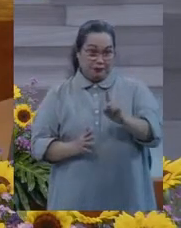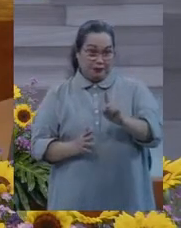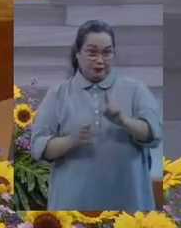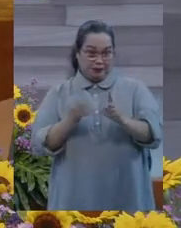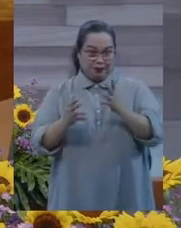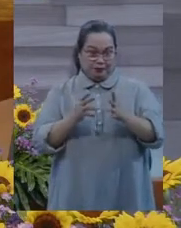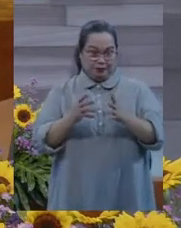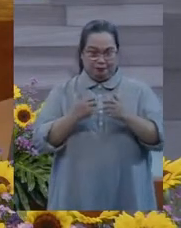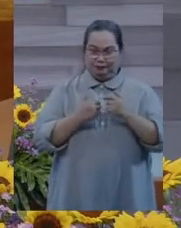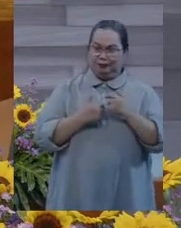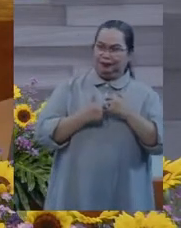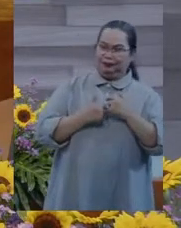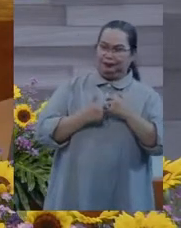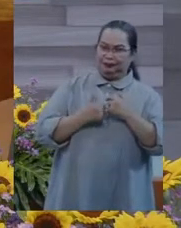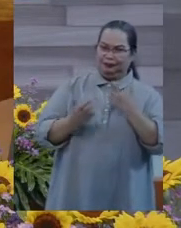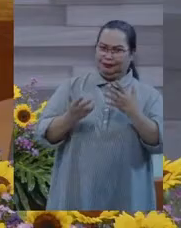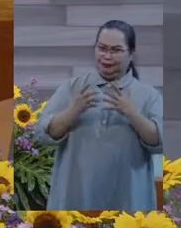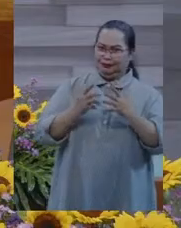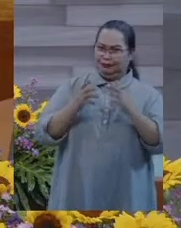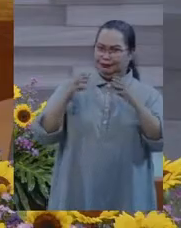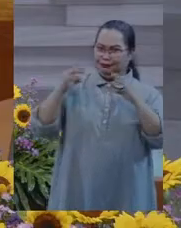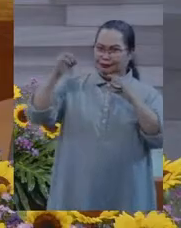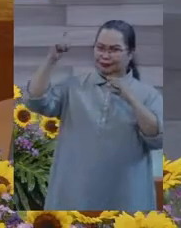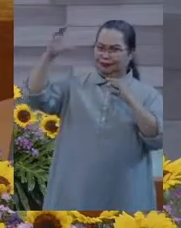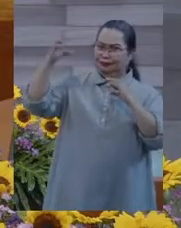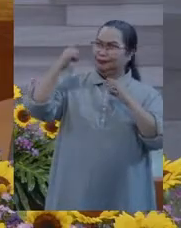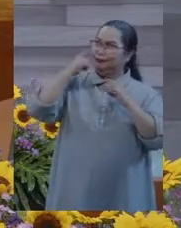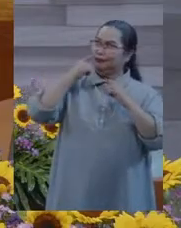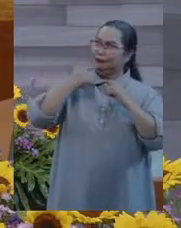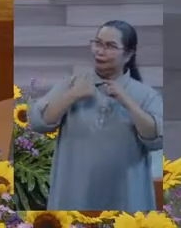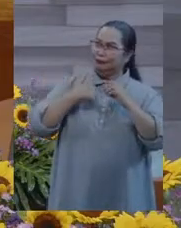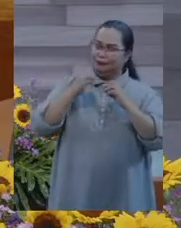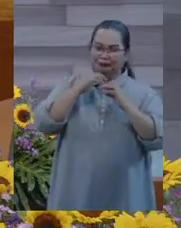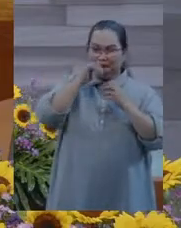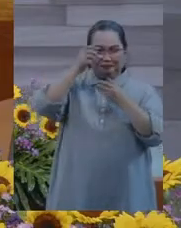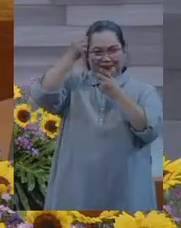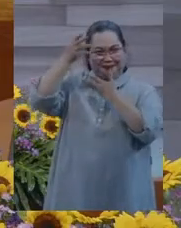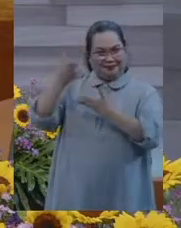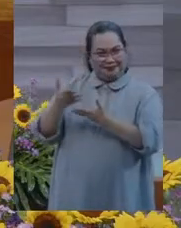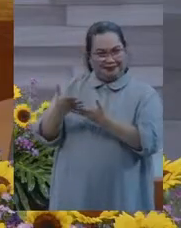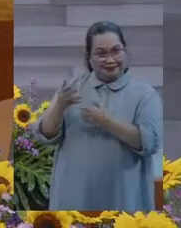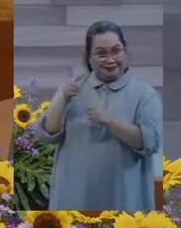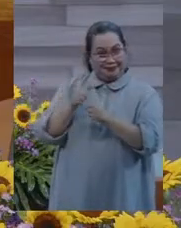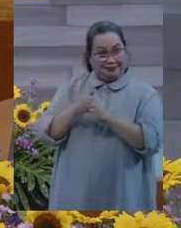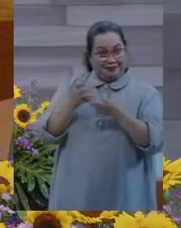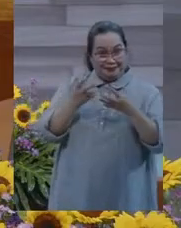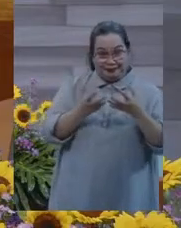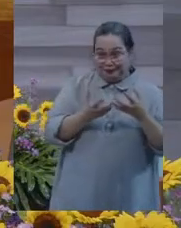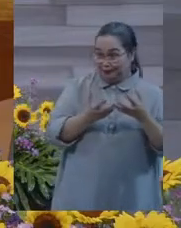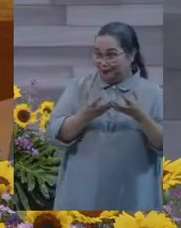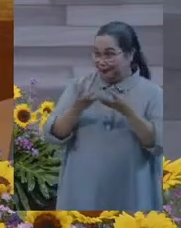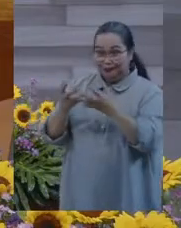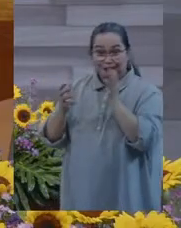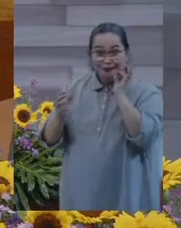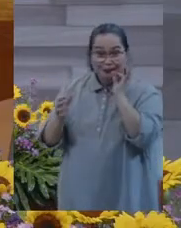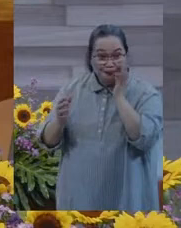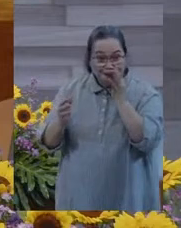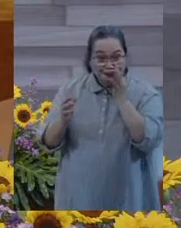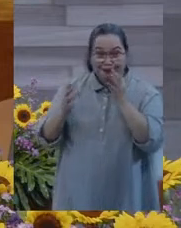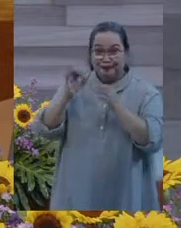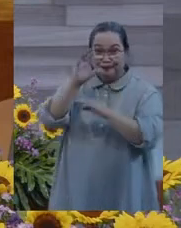siguro merong ganung pangungusap ng Diyos sa kanila na hindi niya sinunod. Kaya yung kanyang pag-alay ay hindi naging